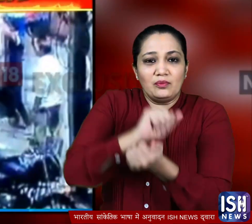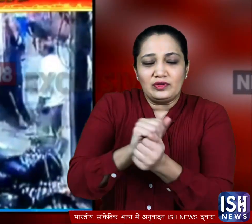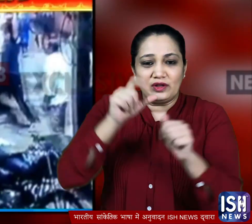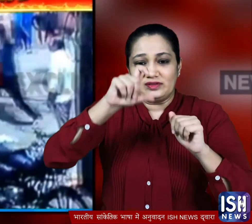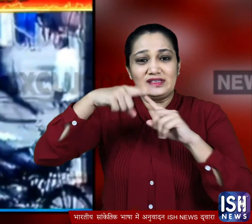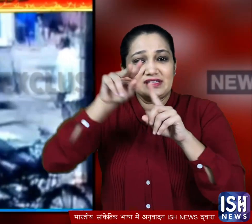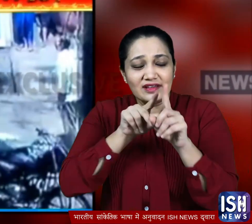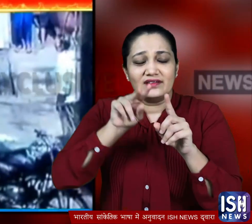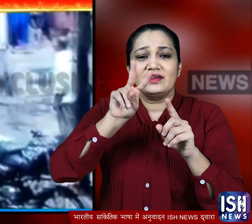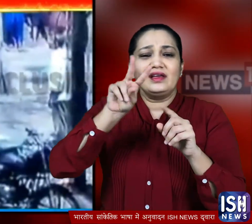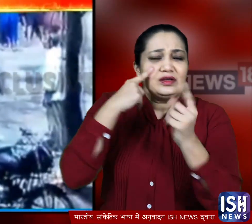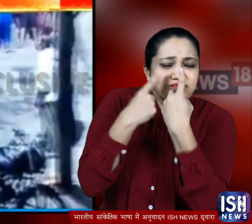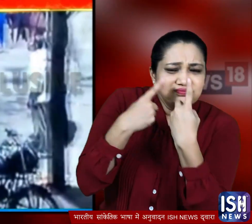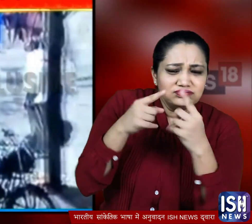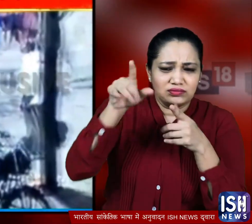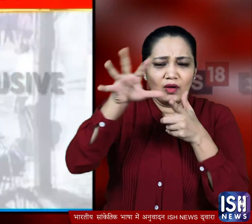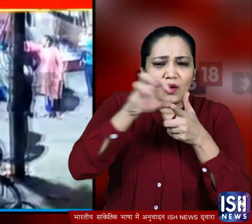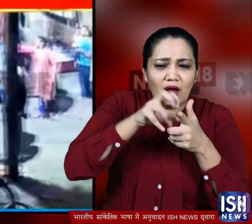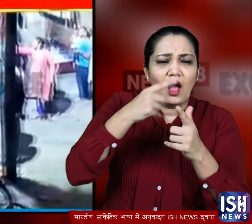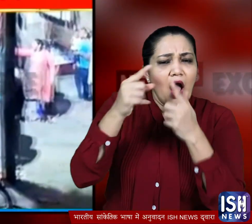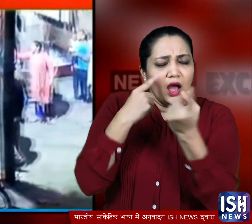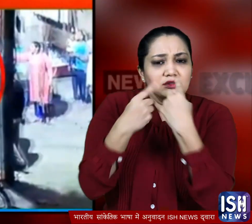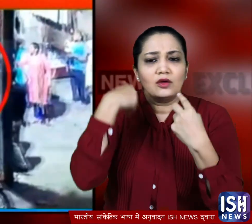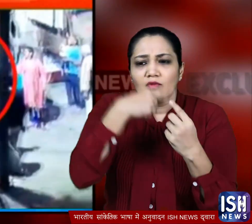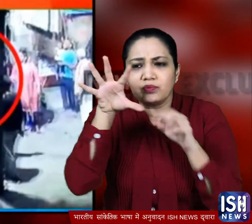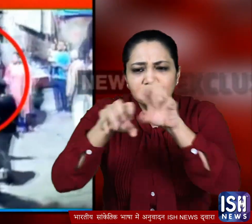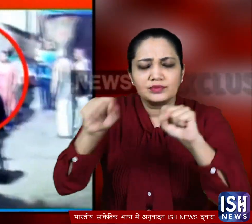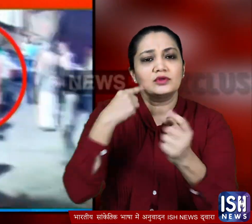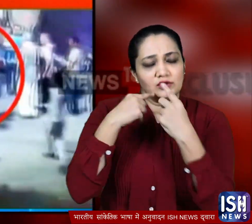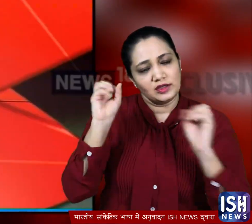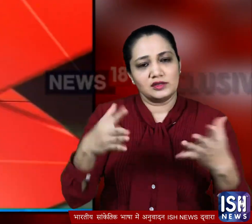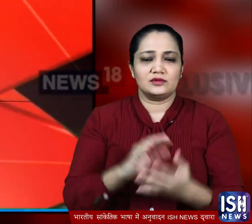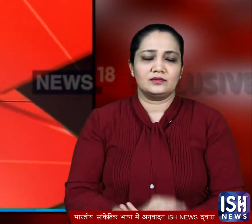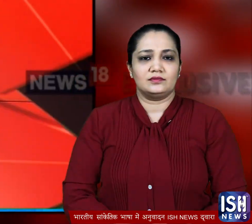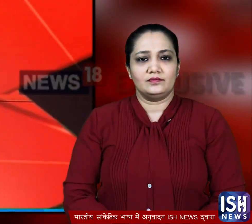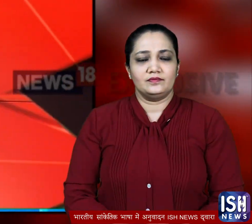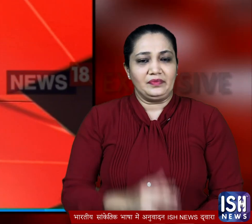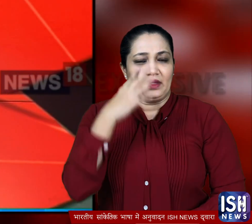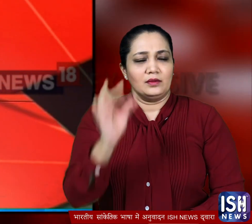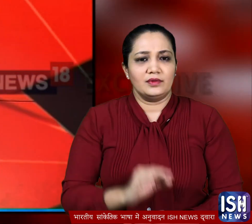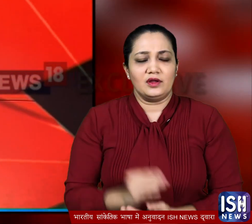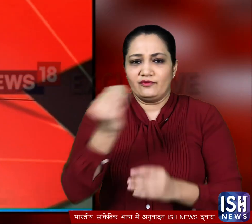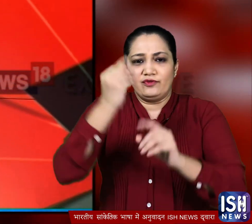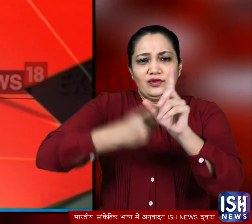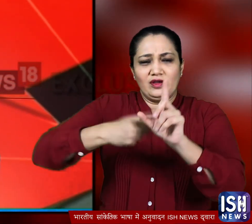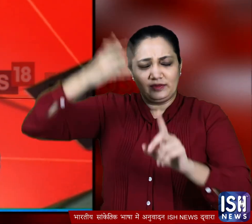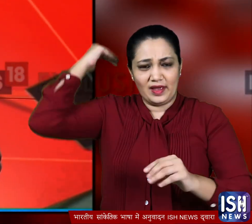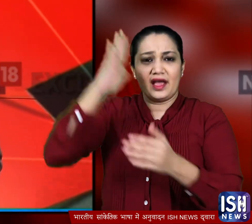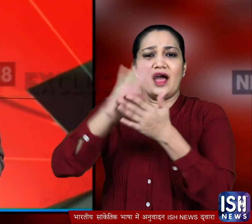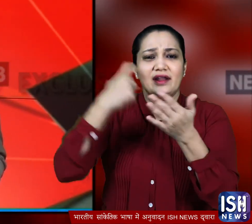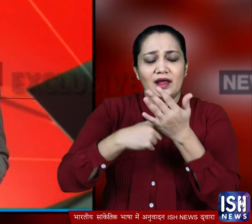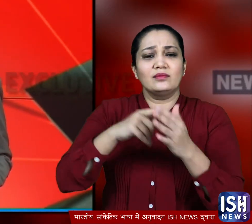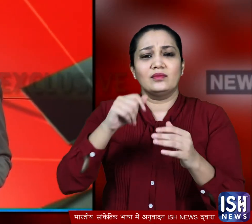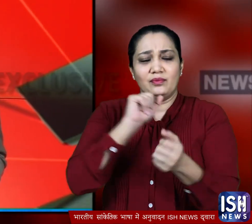अब सीसीटीवी वीडियो की मदद से मारपीट की इस घटना में शामिल आरोपियों की तलाश में जुट गई। सौभाग्य की एक बात यह कि कुछ साल पहले